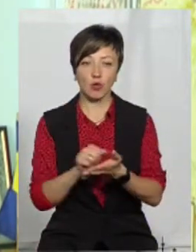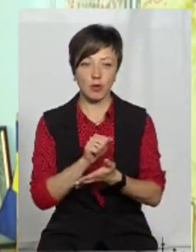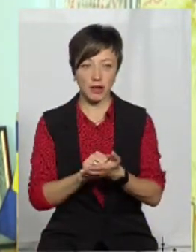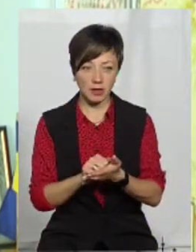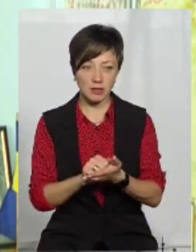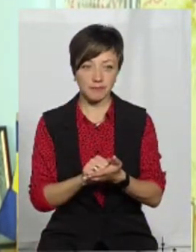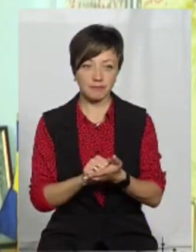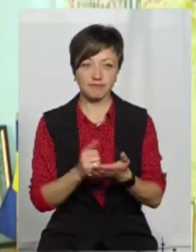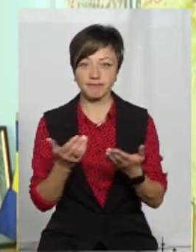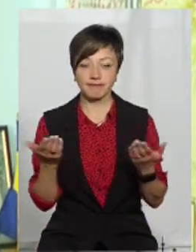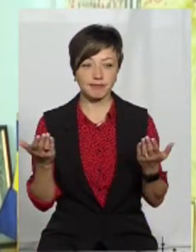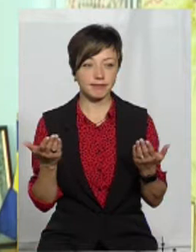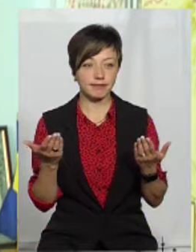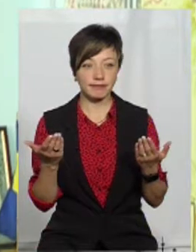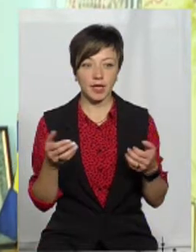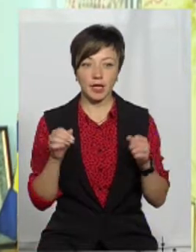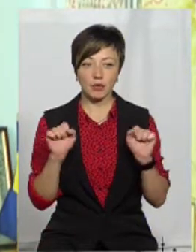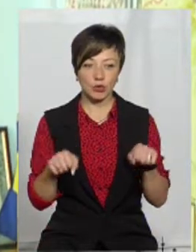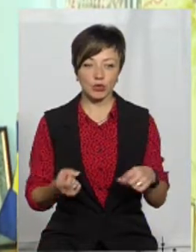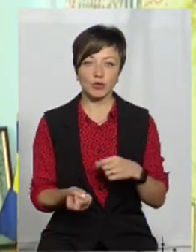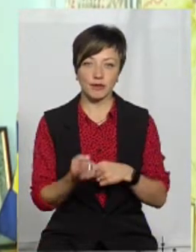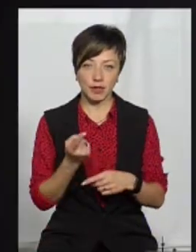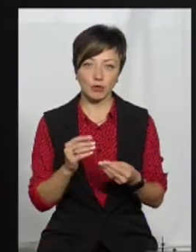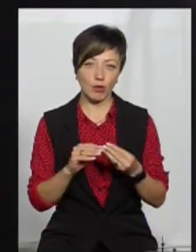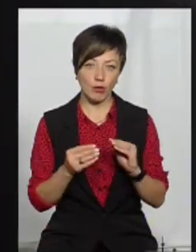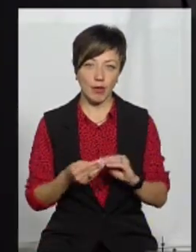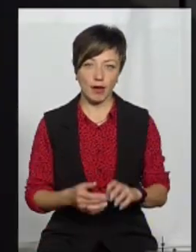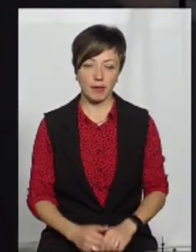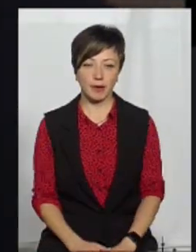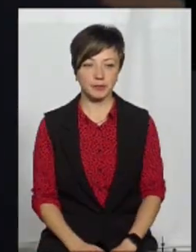документація, то можуть виникнути проблеми.